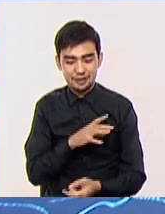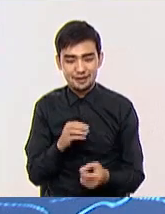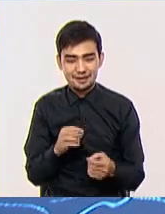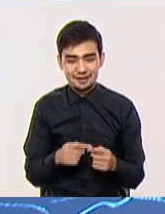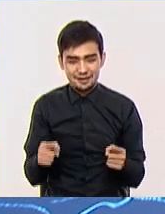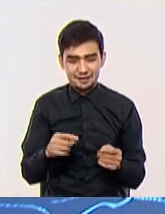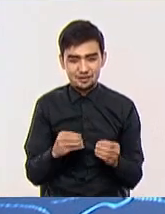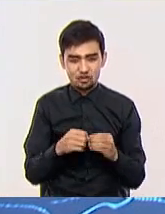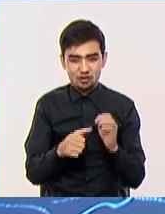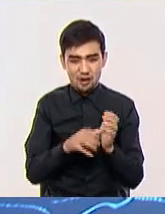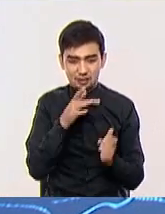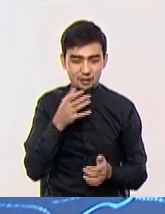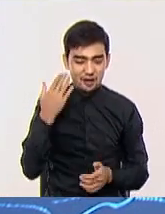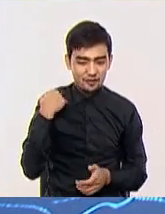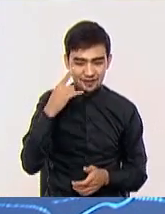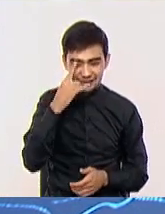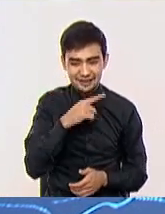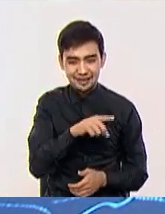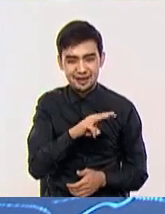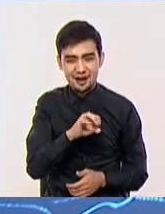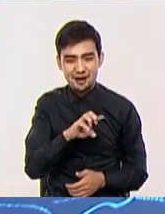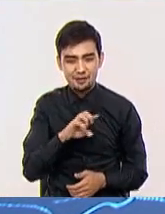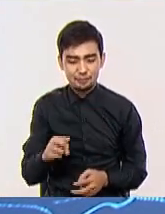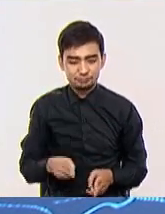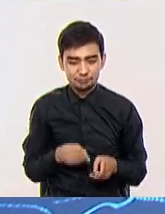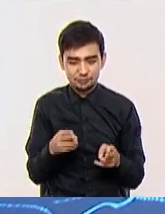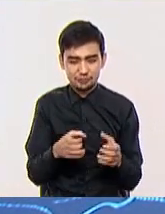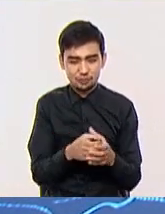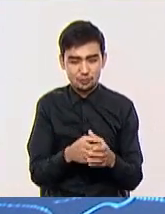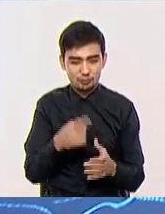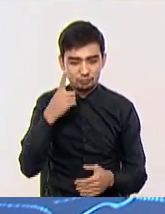16 жыл бұрын Қазақстан талиптерді террористік ұйым деп таныған болатын.